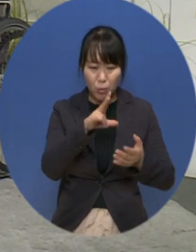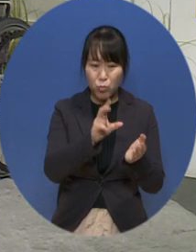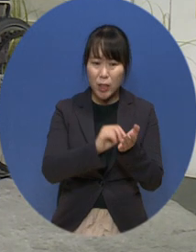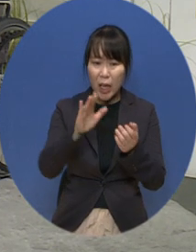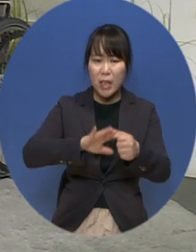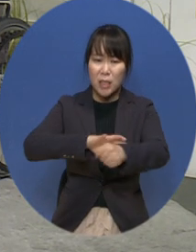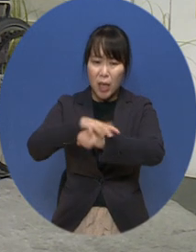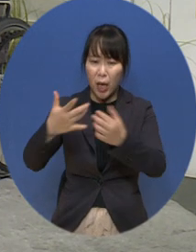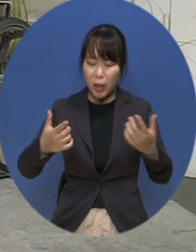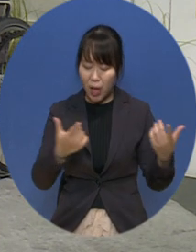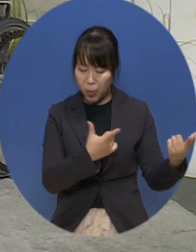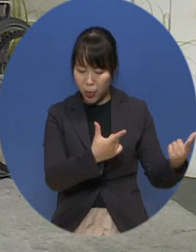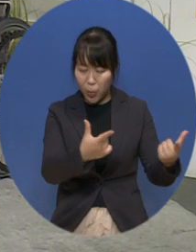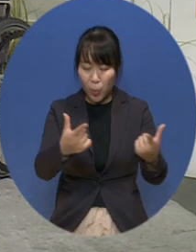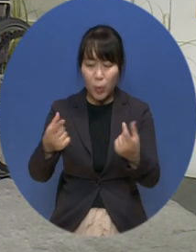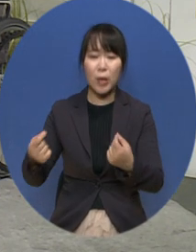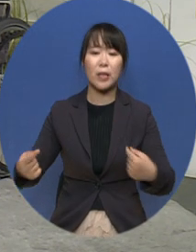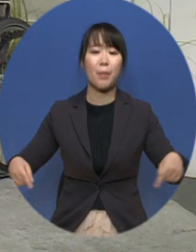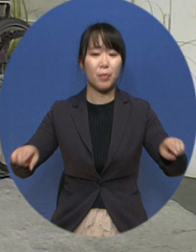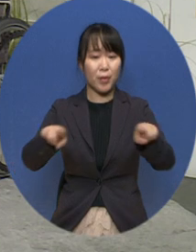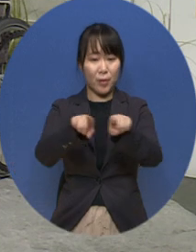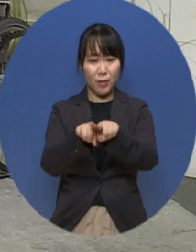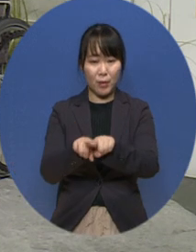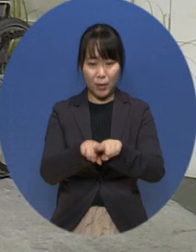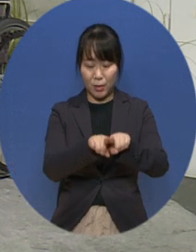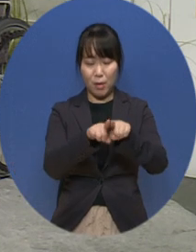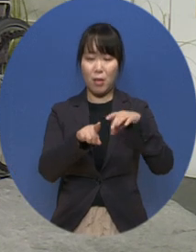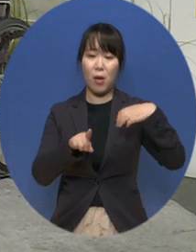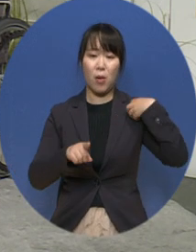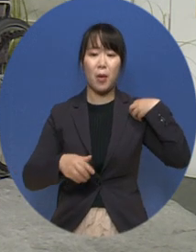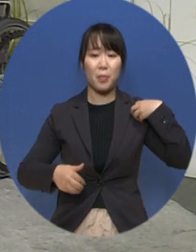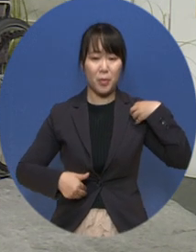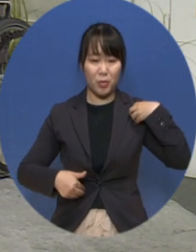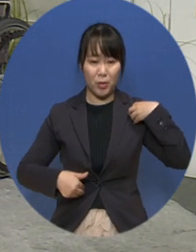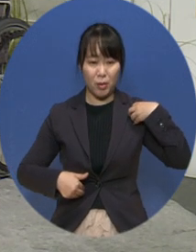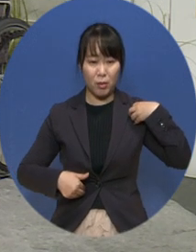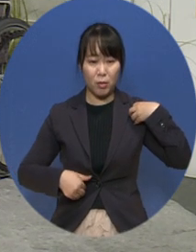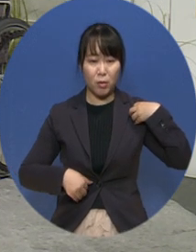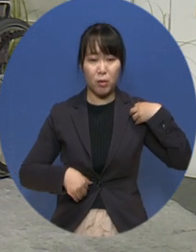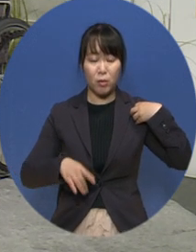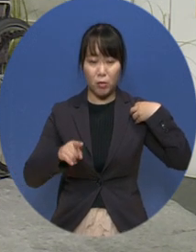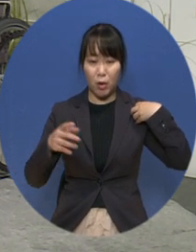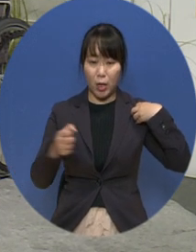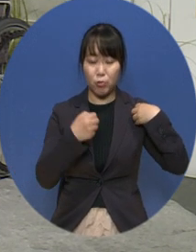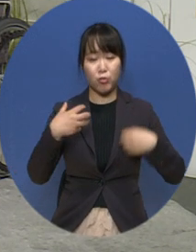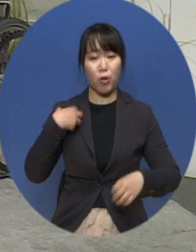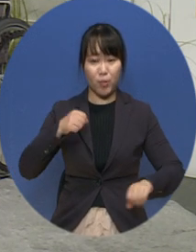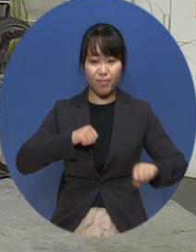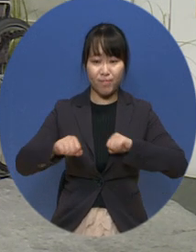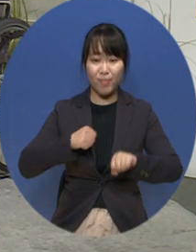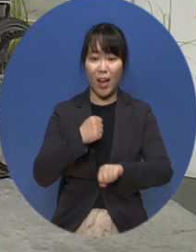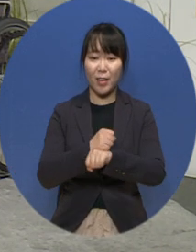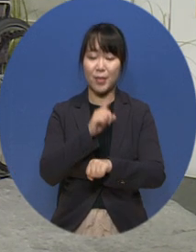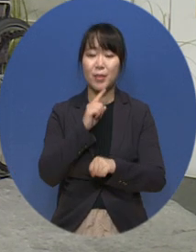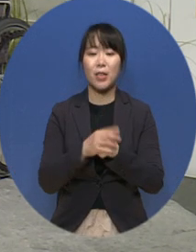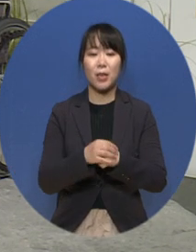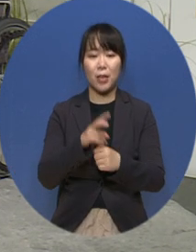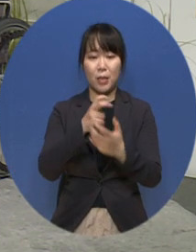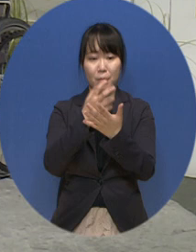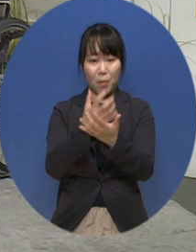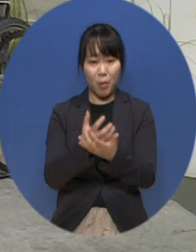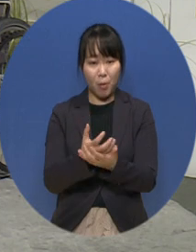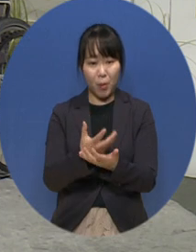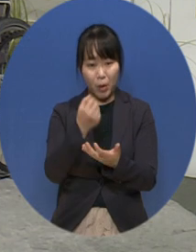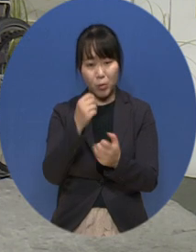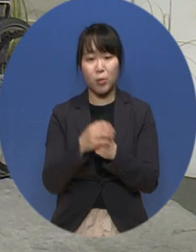3개가 하나가 돼 있는 입장에서 좋습니다 같이 역할을 해야 된다 예 그걸 중심에서 약간 하시겠다 예 그이 법적으로 해서